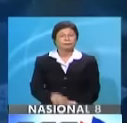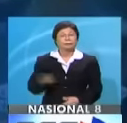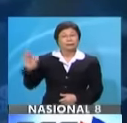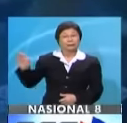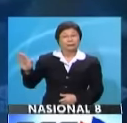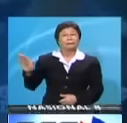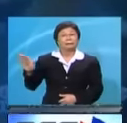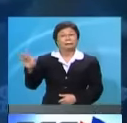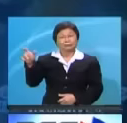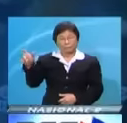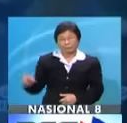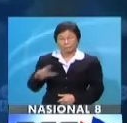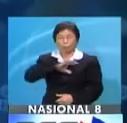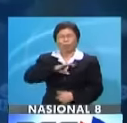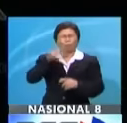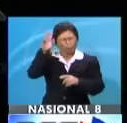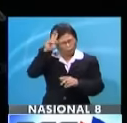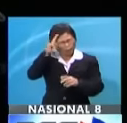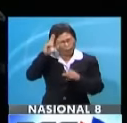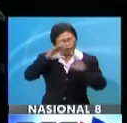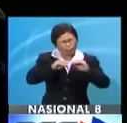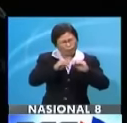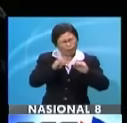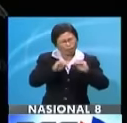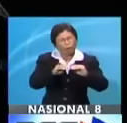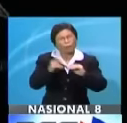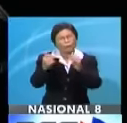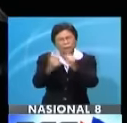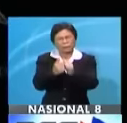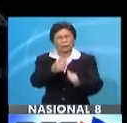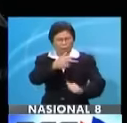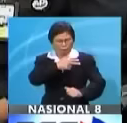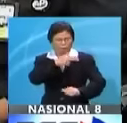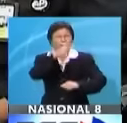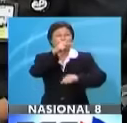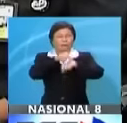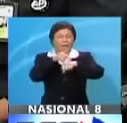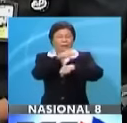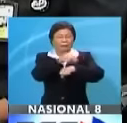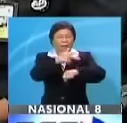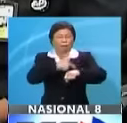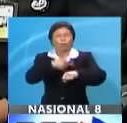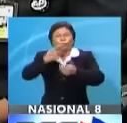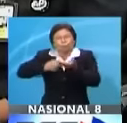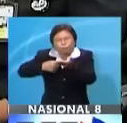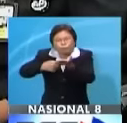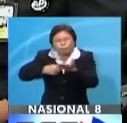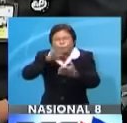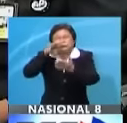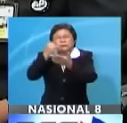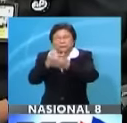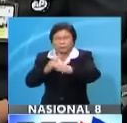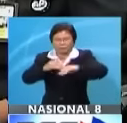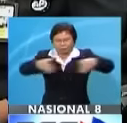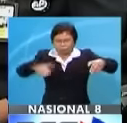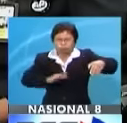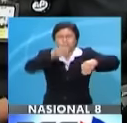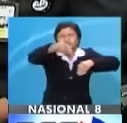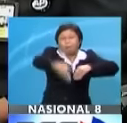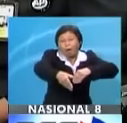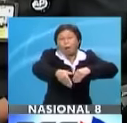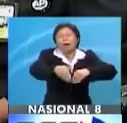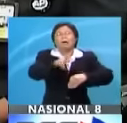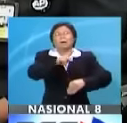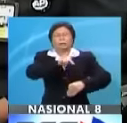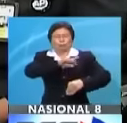Pihaknya juga sering mengadakan mesyuarat multilateral dengan Filipina dan Indonesia bagi membincangkan kegiatan jenayah rentas sempadan. Terdahulu, Tan Sri